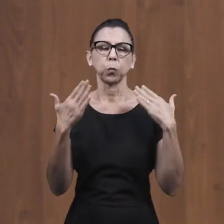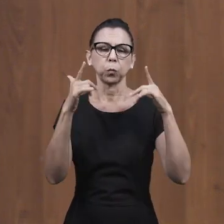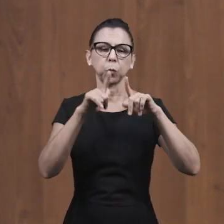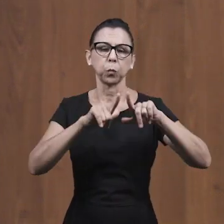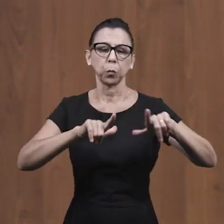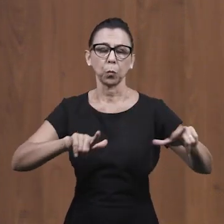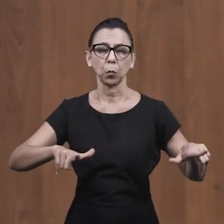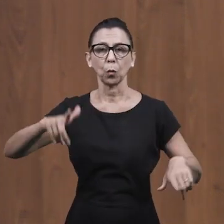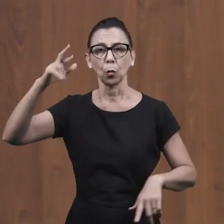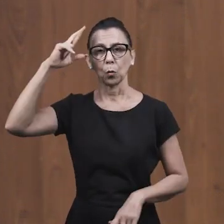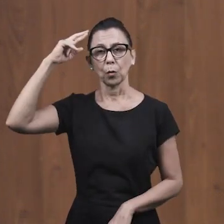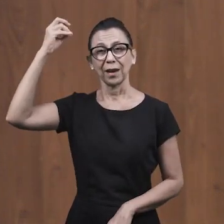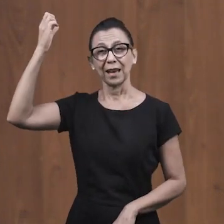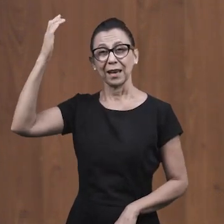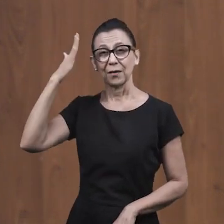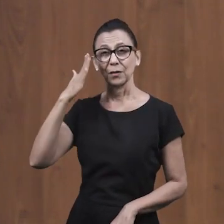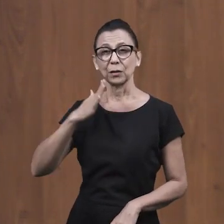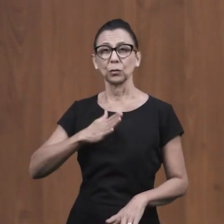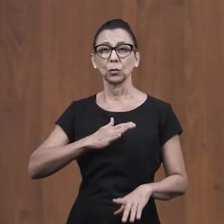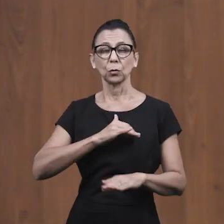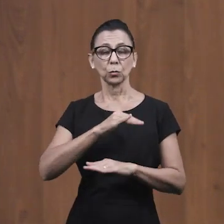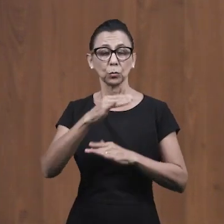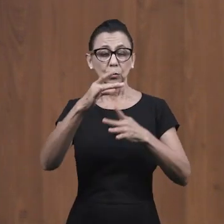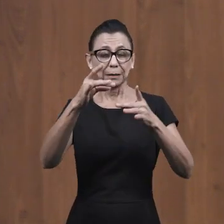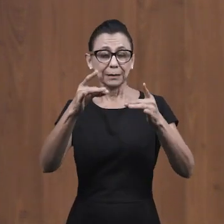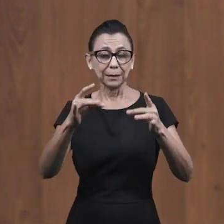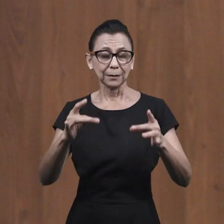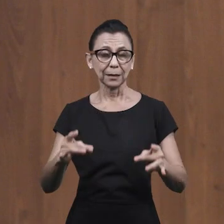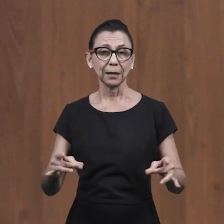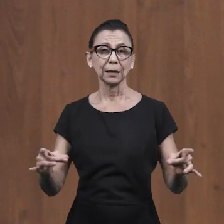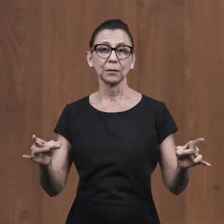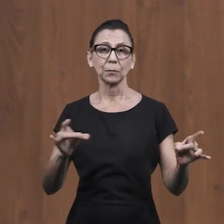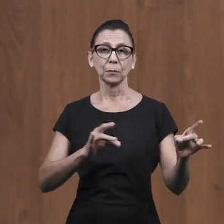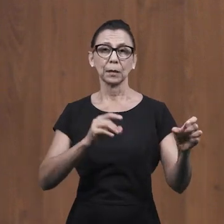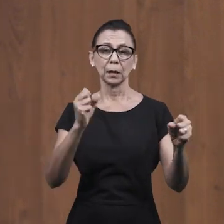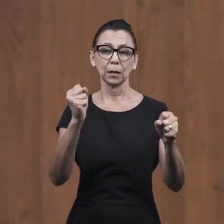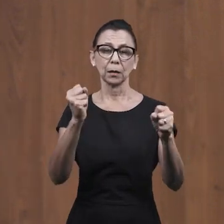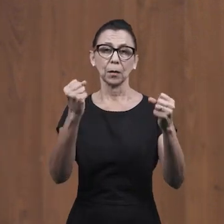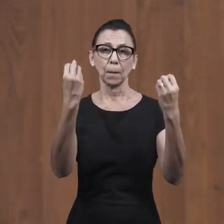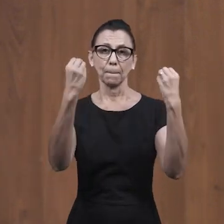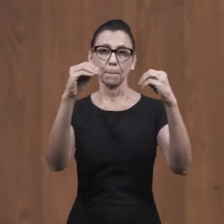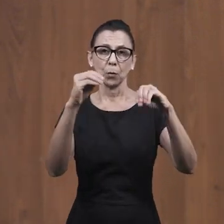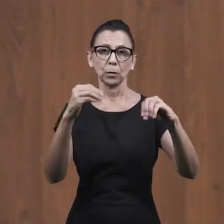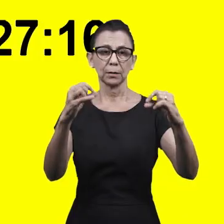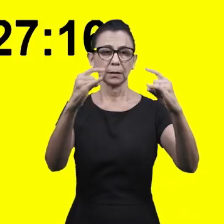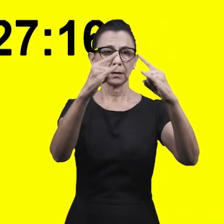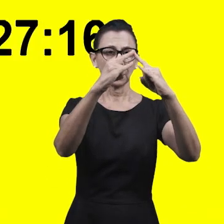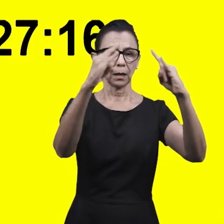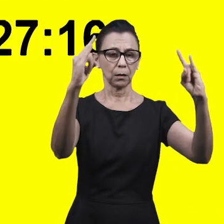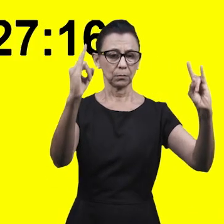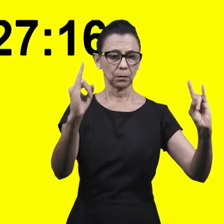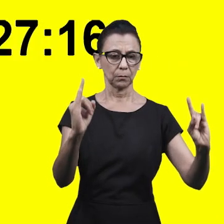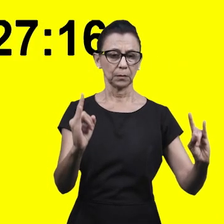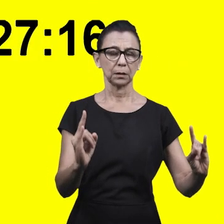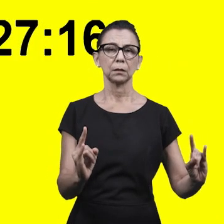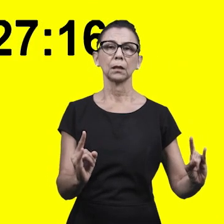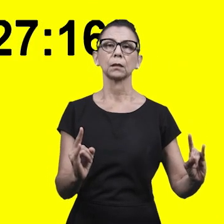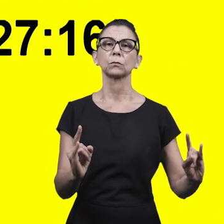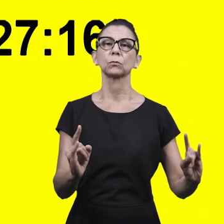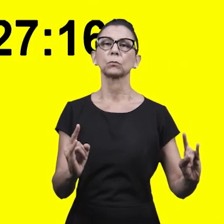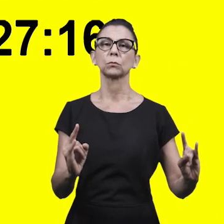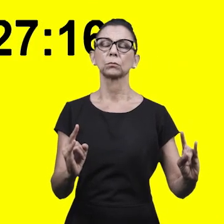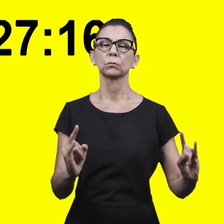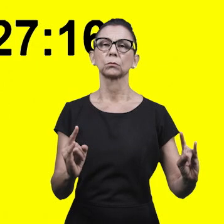le sanctuaire de sacrifice et d'adoration à Dieu, où il manifesterait sa gloire. Et